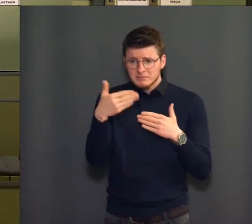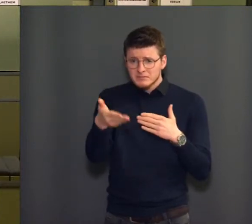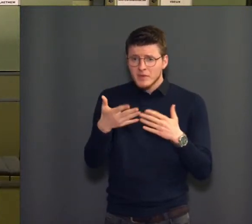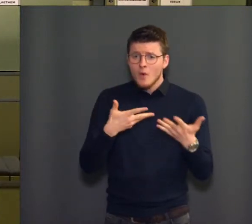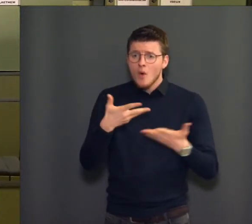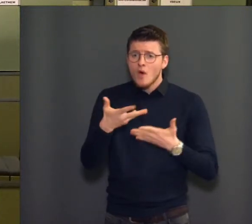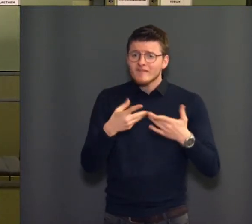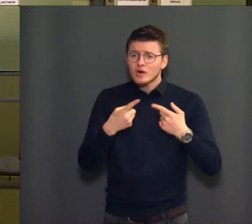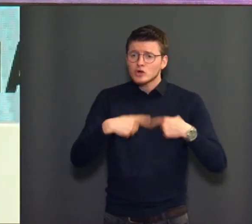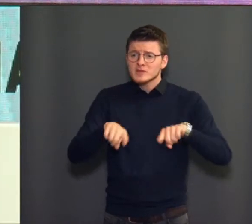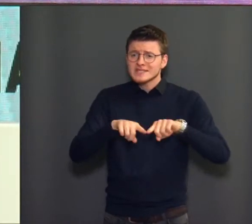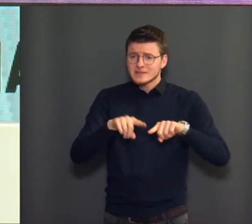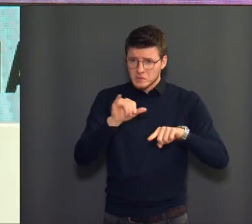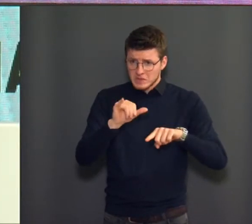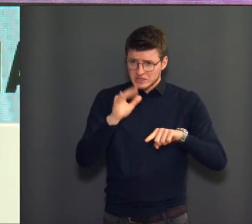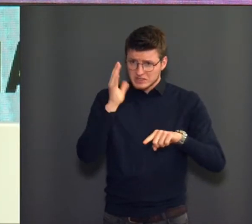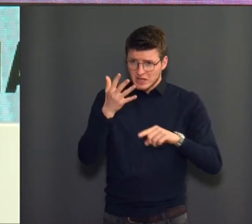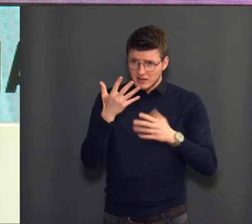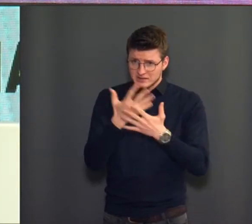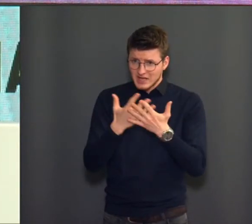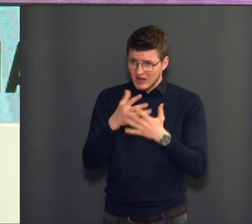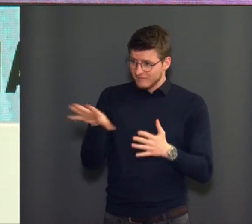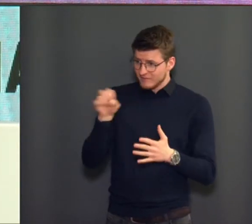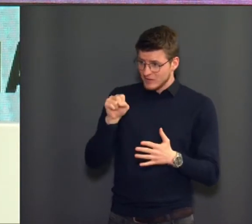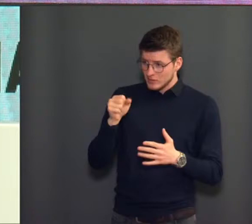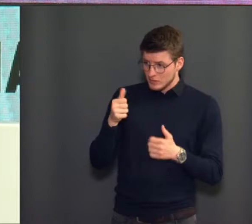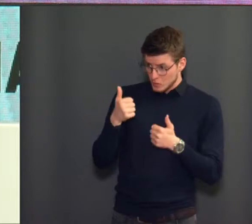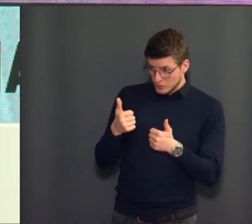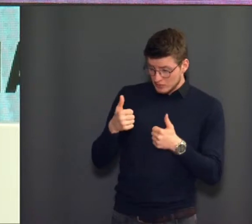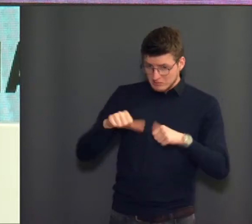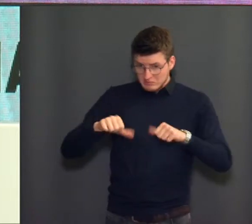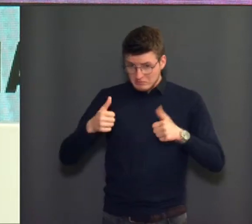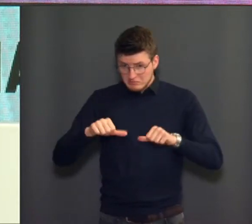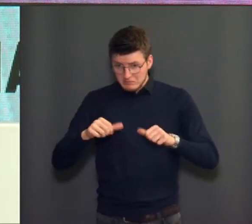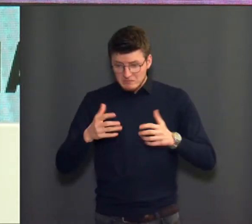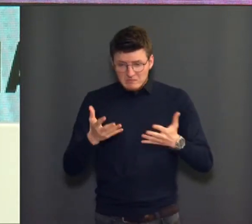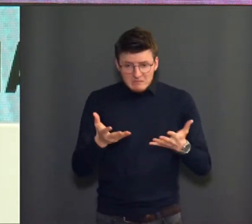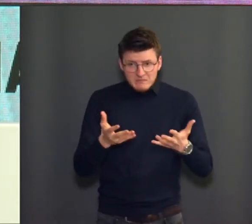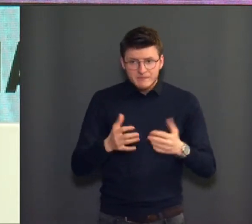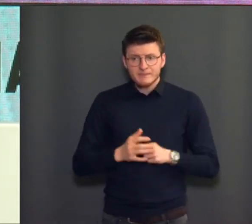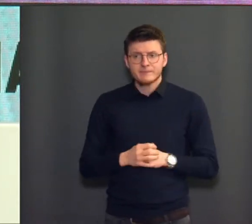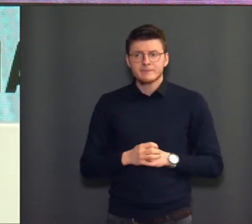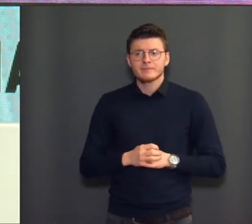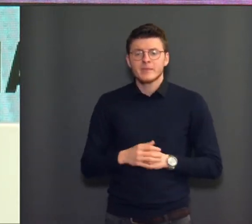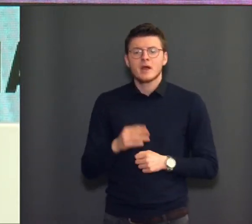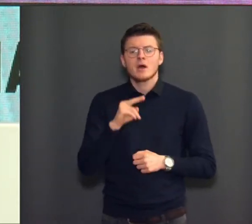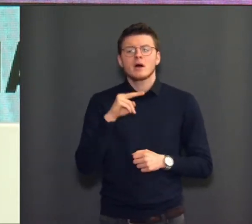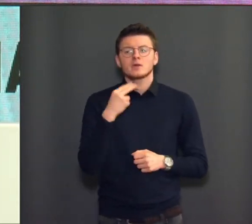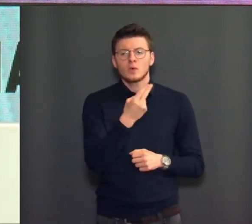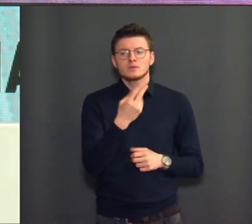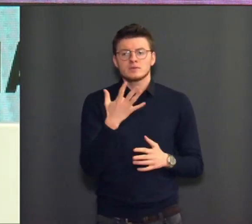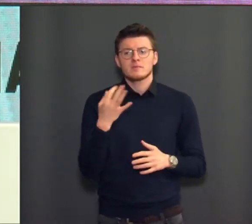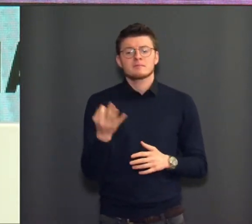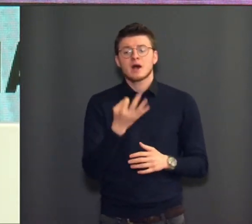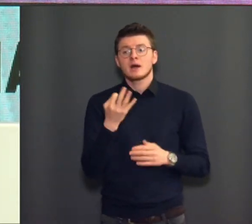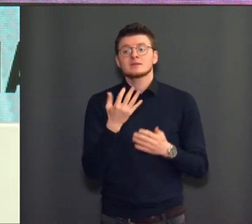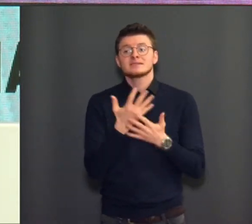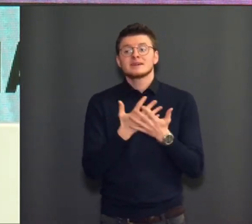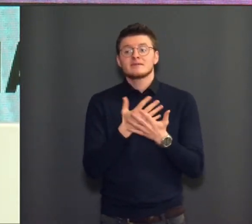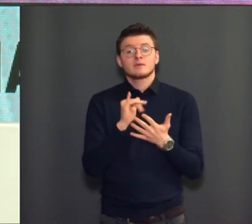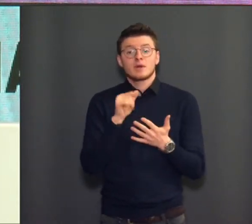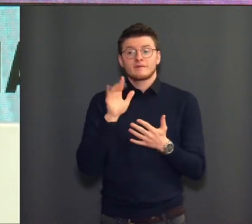overlegcomité? Wel, de belangrijkste parameters dat zijn de ziekenhuisparameters, dus de ziekenhuisopnames